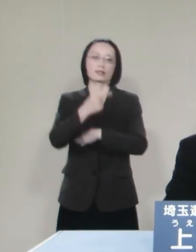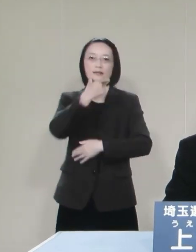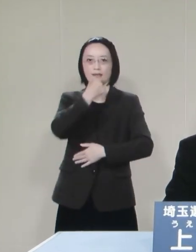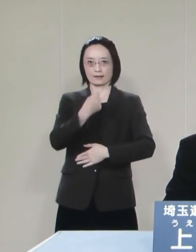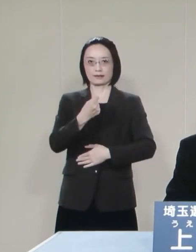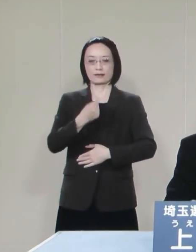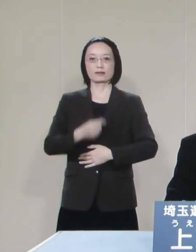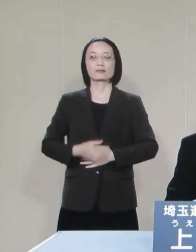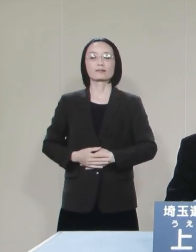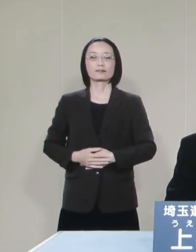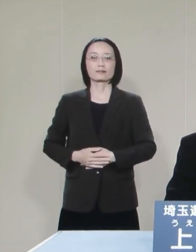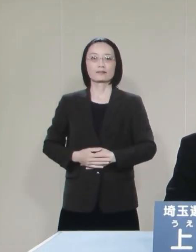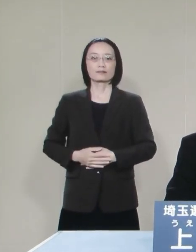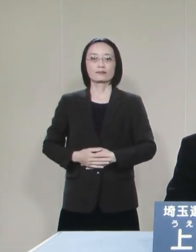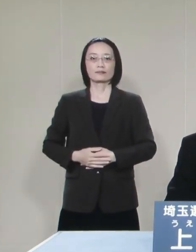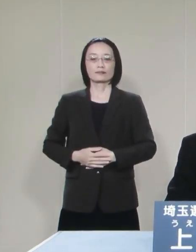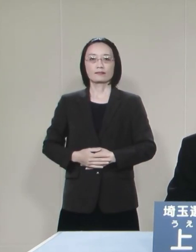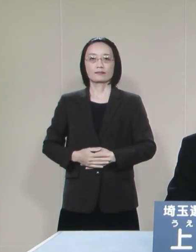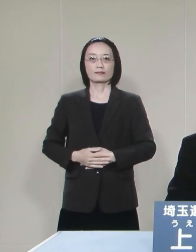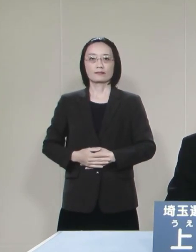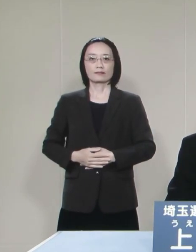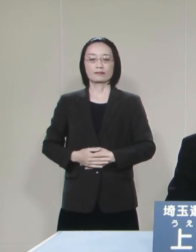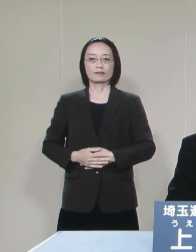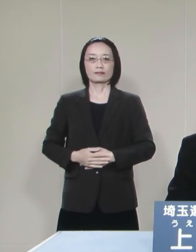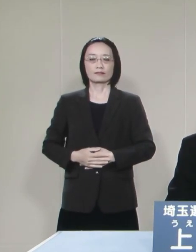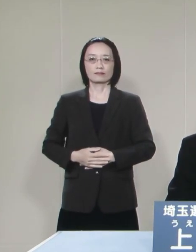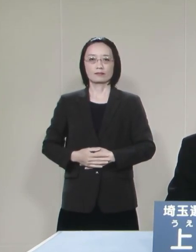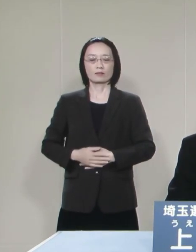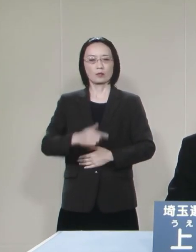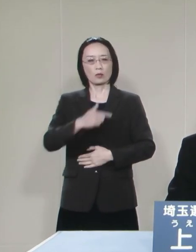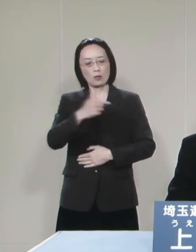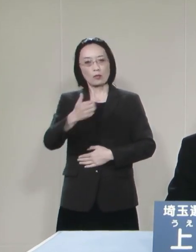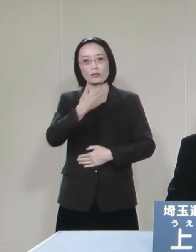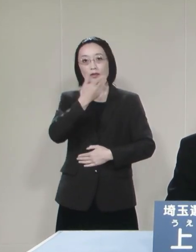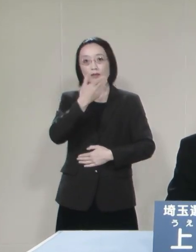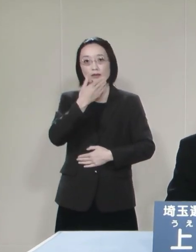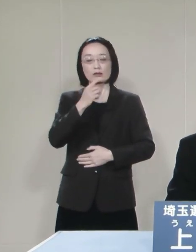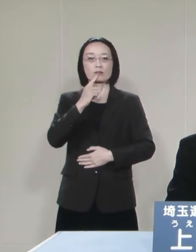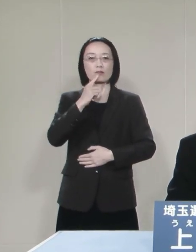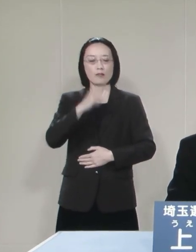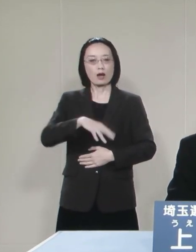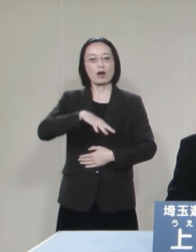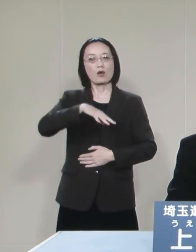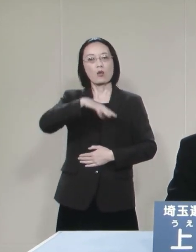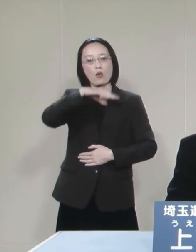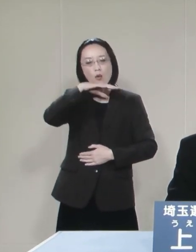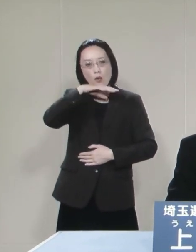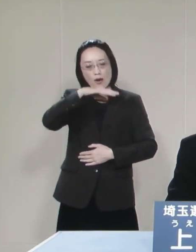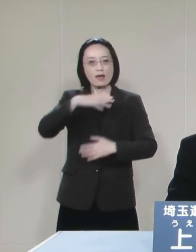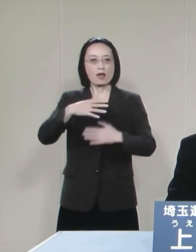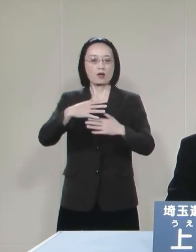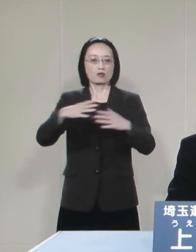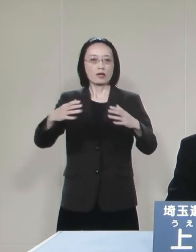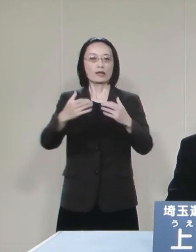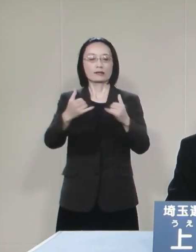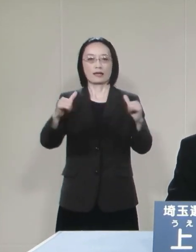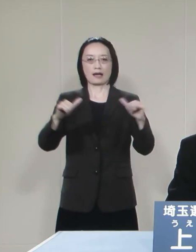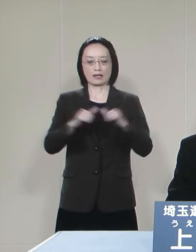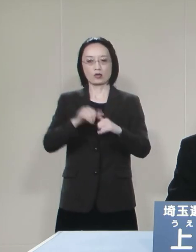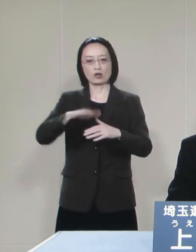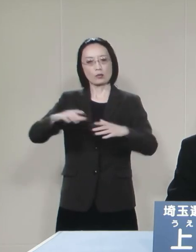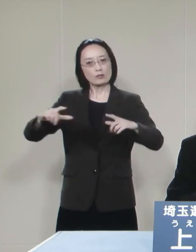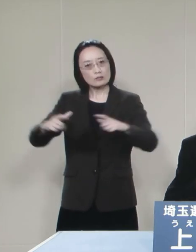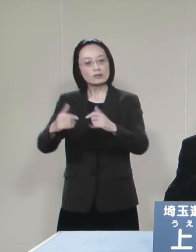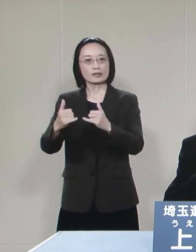ております。そして大事なことは高齢化社会、あるいは少子社会と言われてい